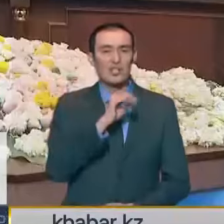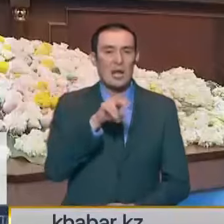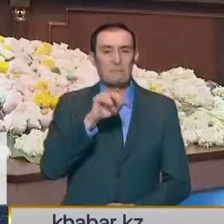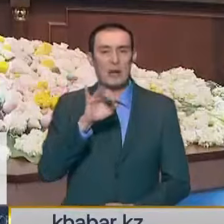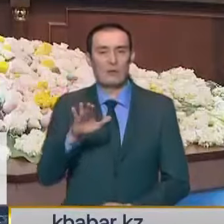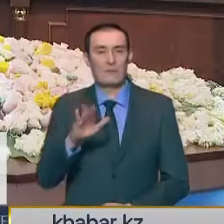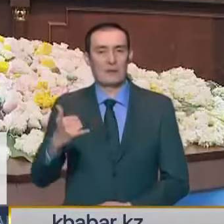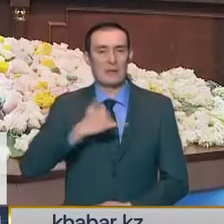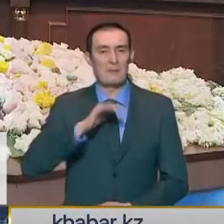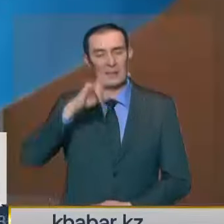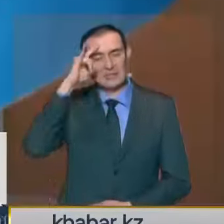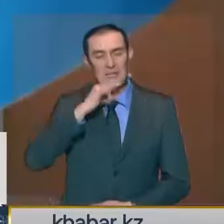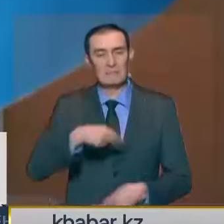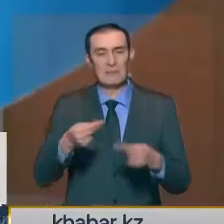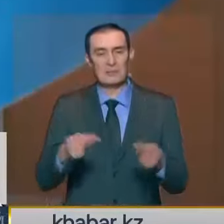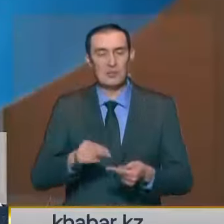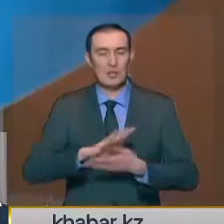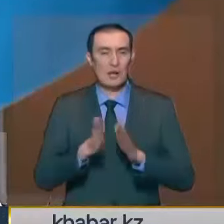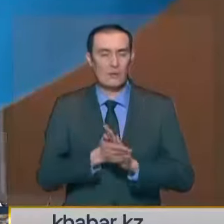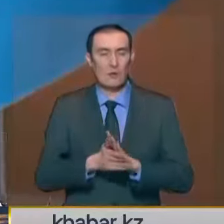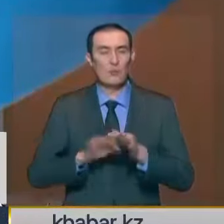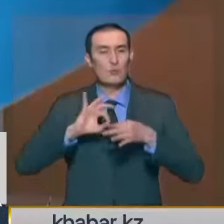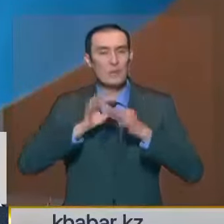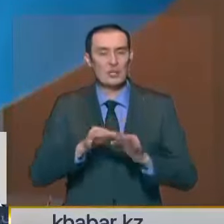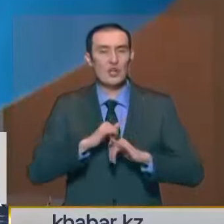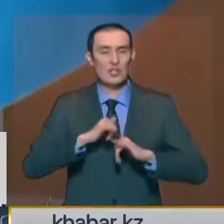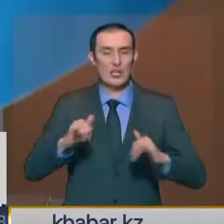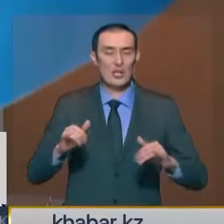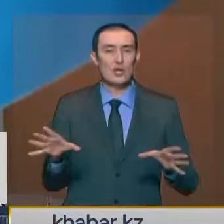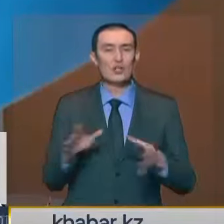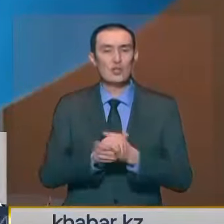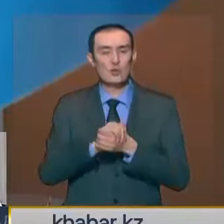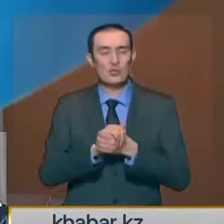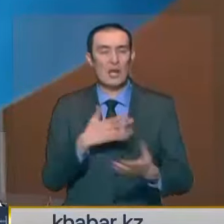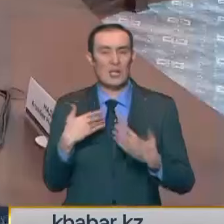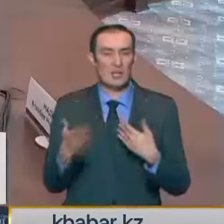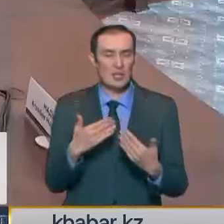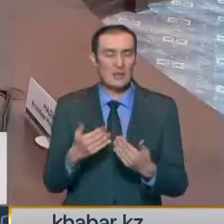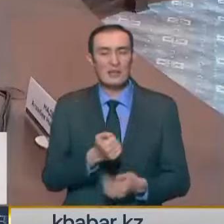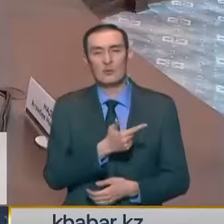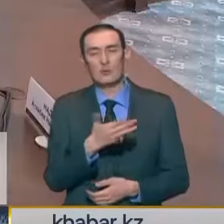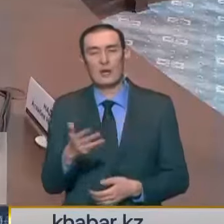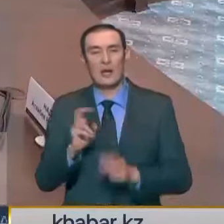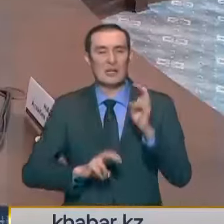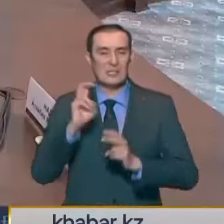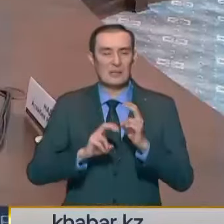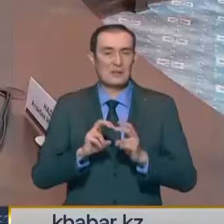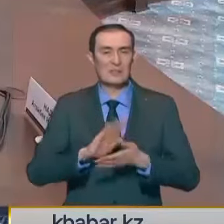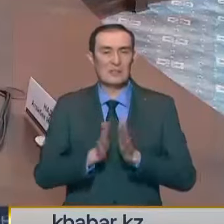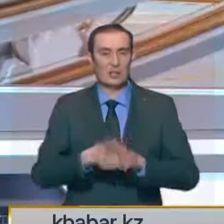Казахстан в этом году подписан межгосударственный договор об углублении и расширении союзнических отношений и ряд важных отраслевых